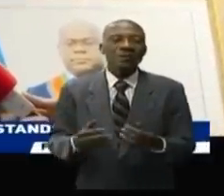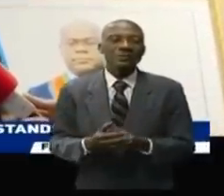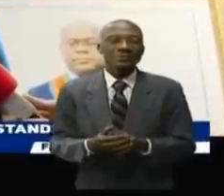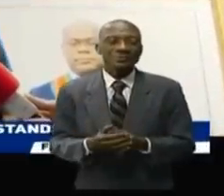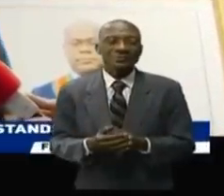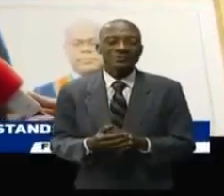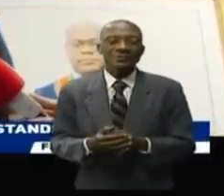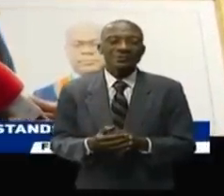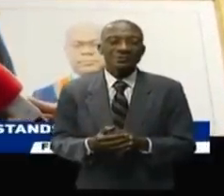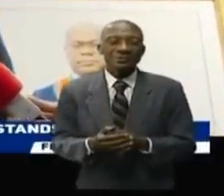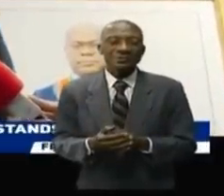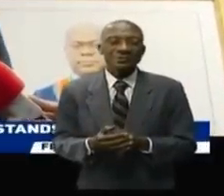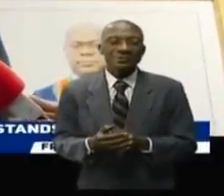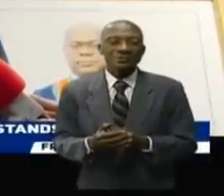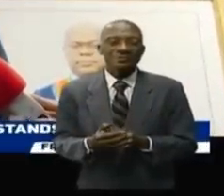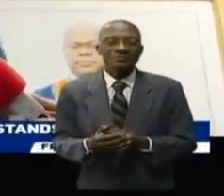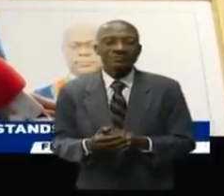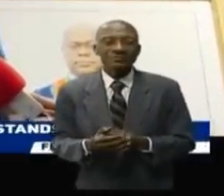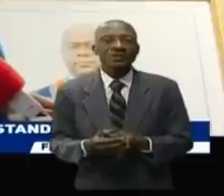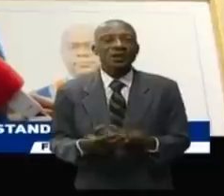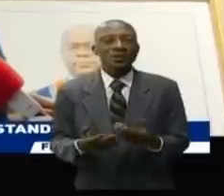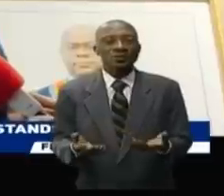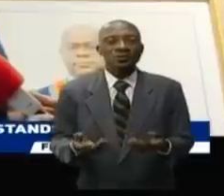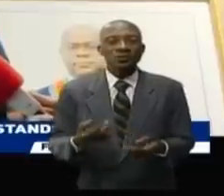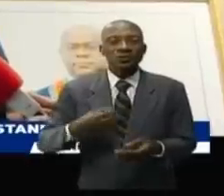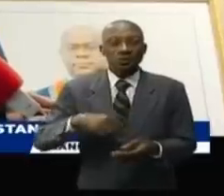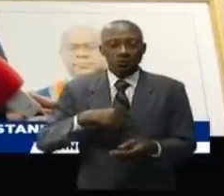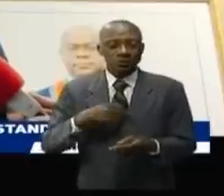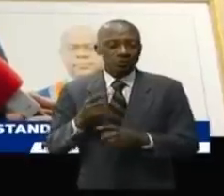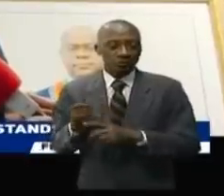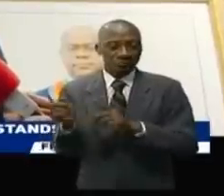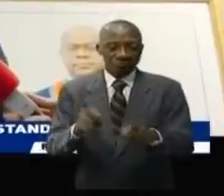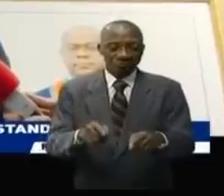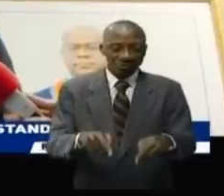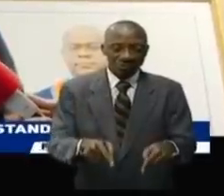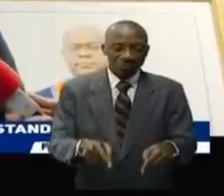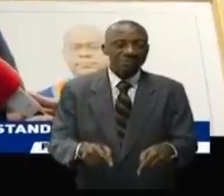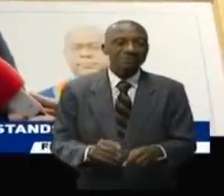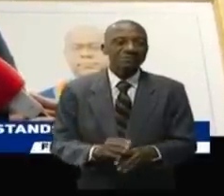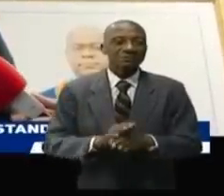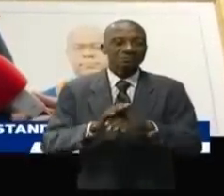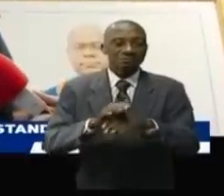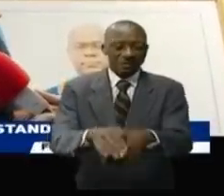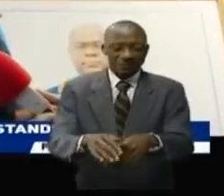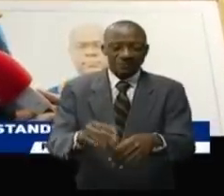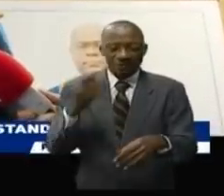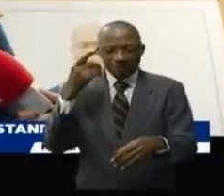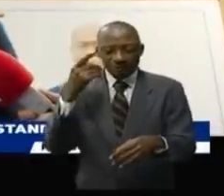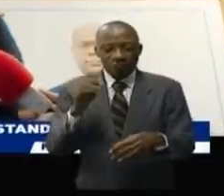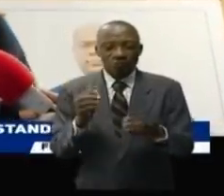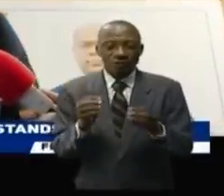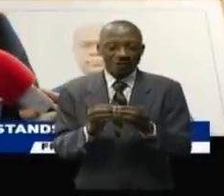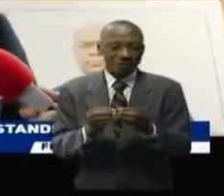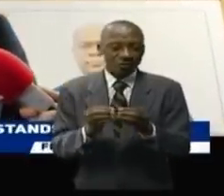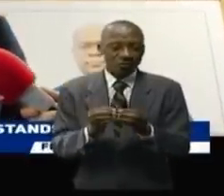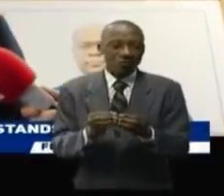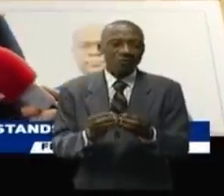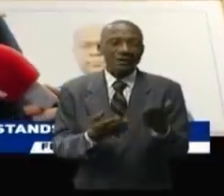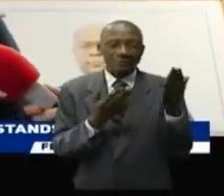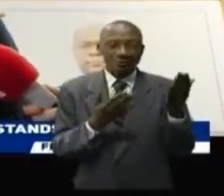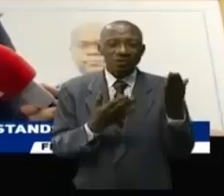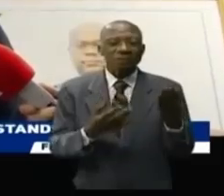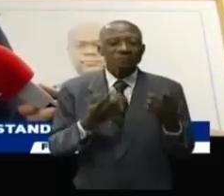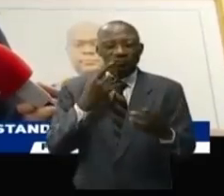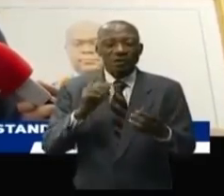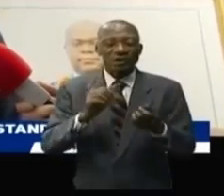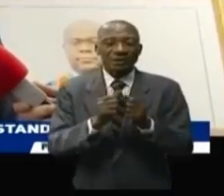Unies. Et ici, nous sommes venus d'abord pour insister sur le drame humanitaire que nous vivons à cause justement de cette